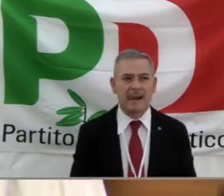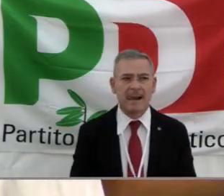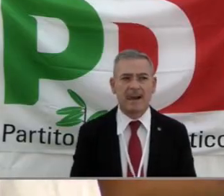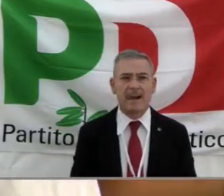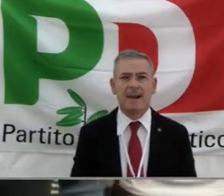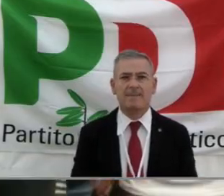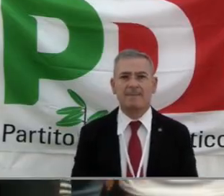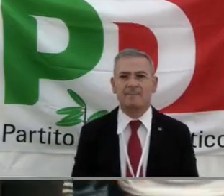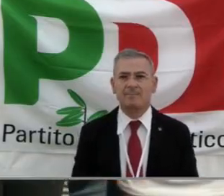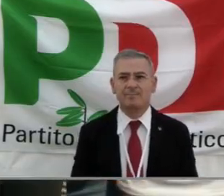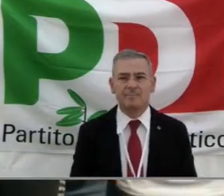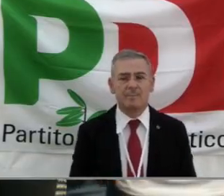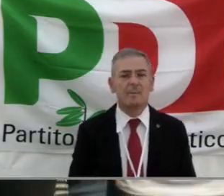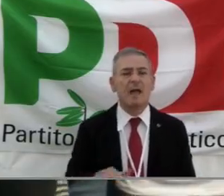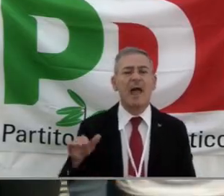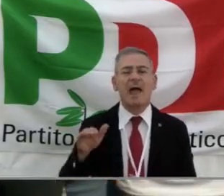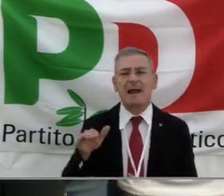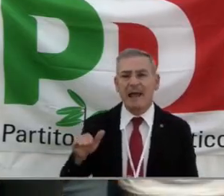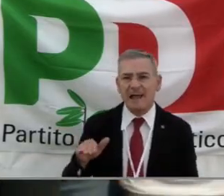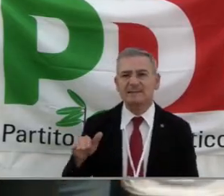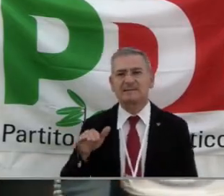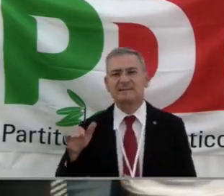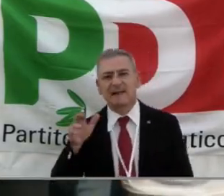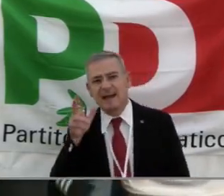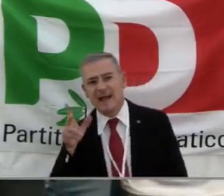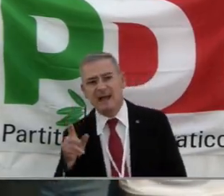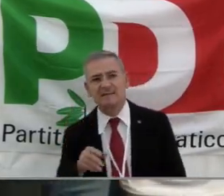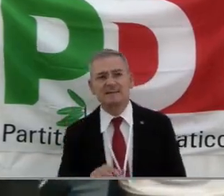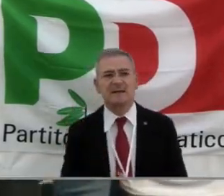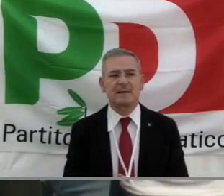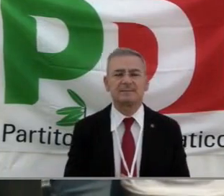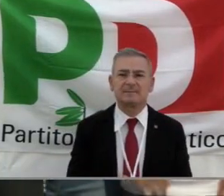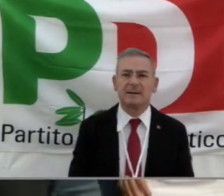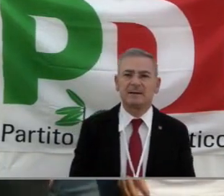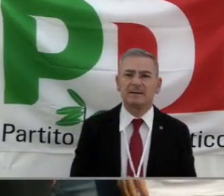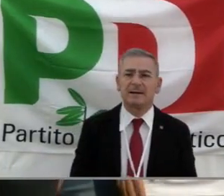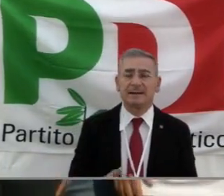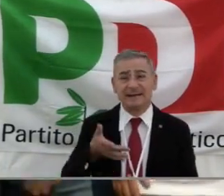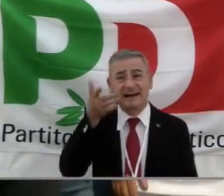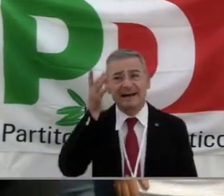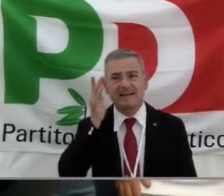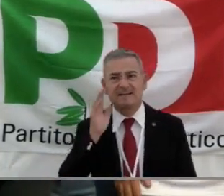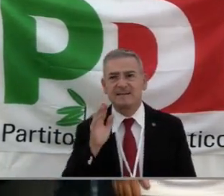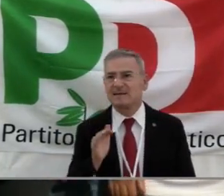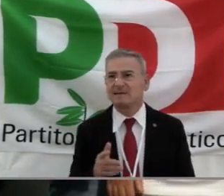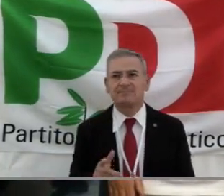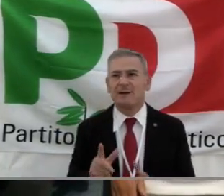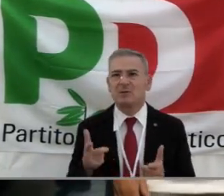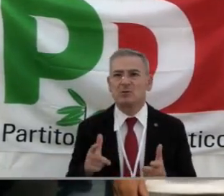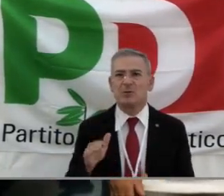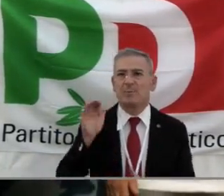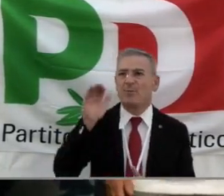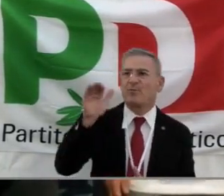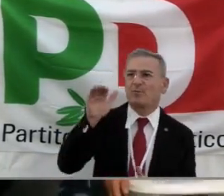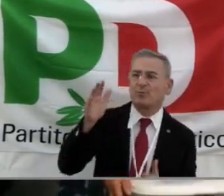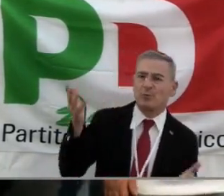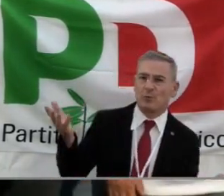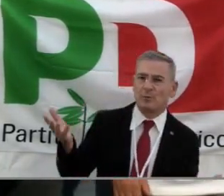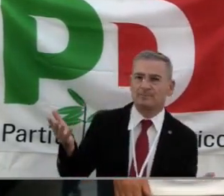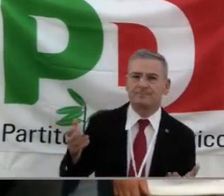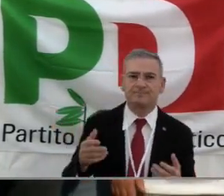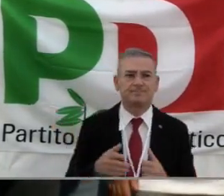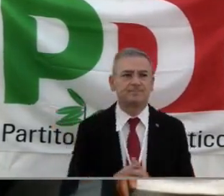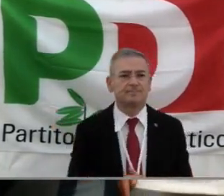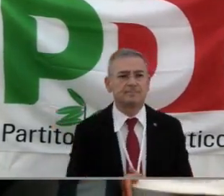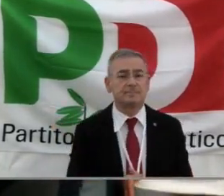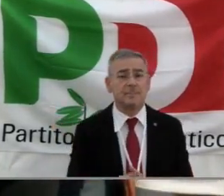Di ragazzi e di ragazze che rischiano di non avere più una prospettiva. Ma ci rendiamo conto